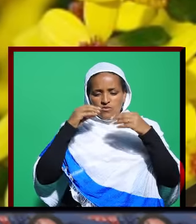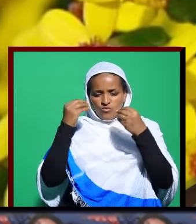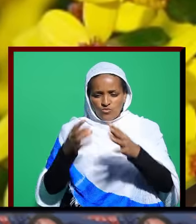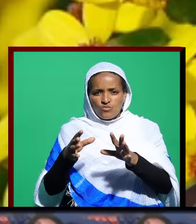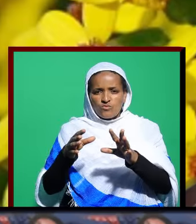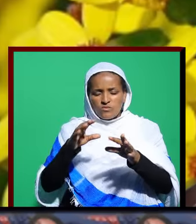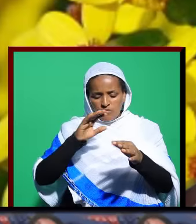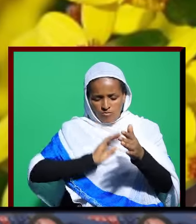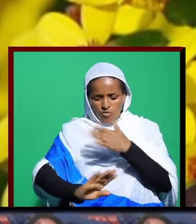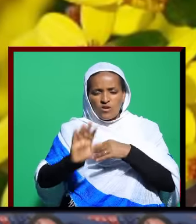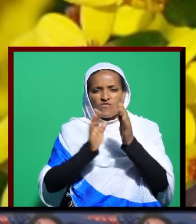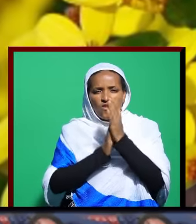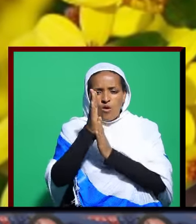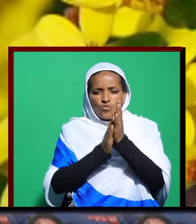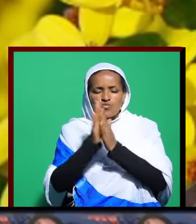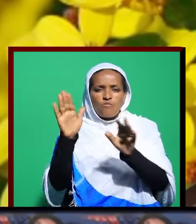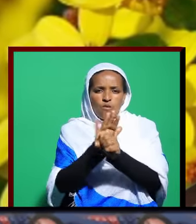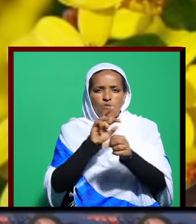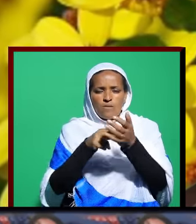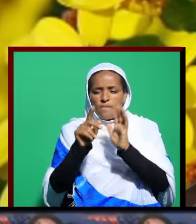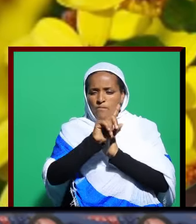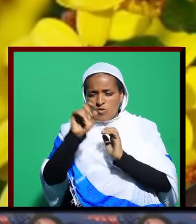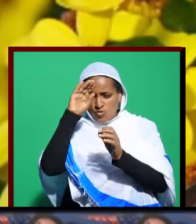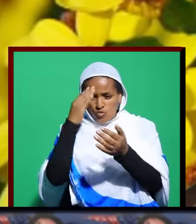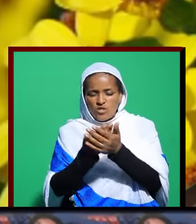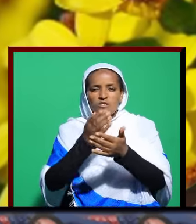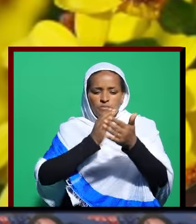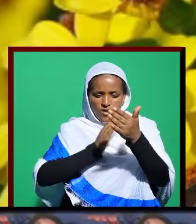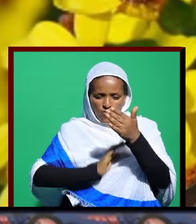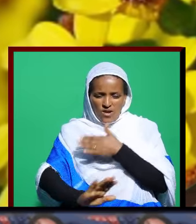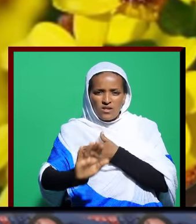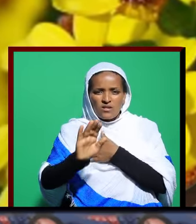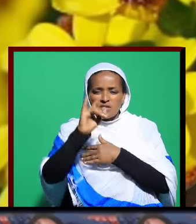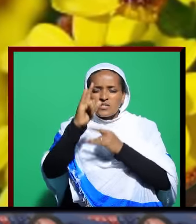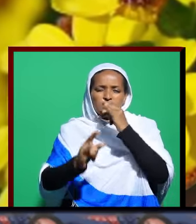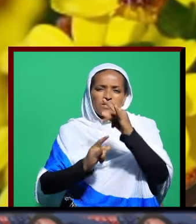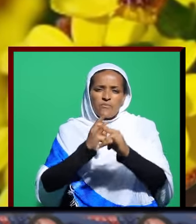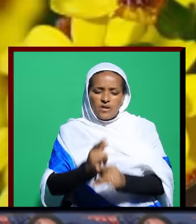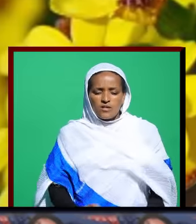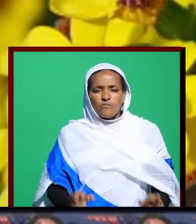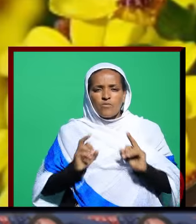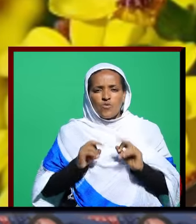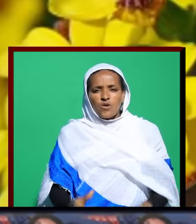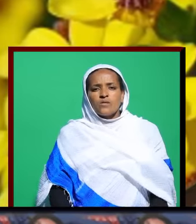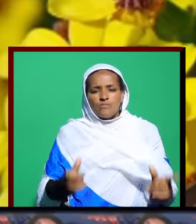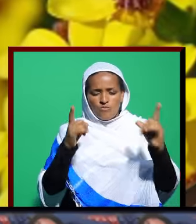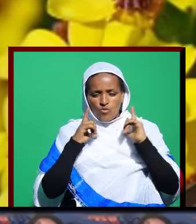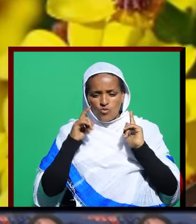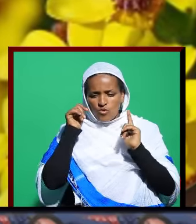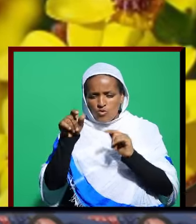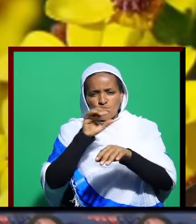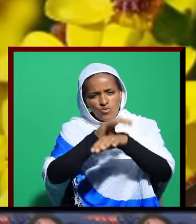የልጅ ጦቱን የልጅ መውለድ ፍላጎቱን ቢያሟላ ማለት ነው። መቶ ልጅ ቢወልድ እጅግ ዘመንም በሕይወት ቢኖር